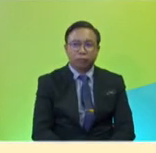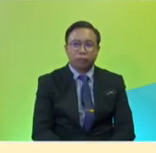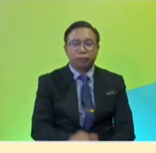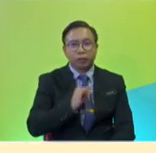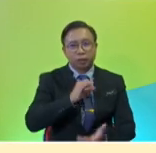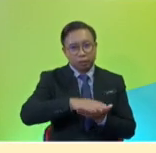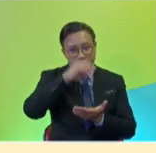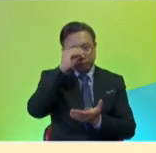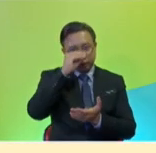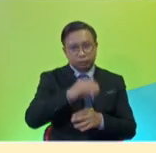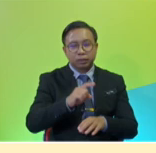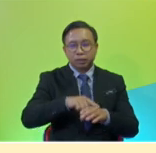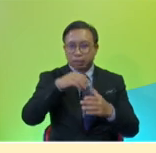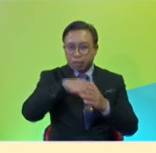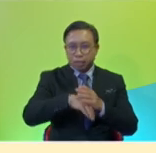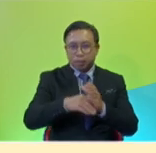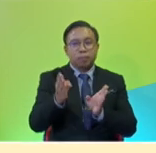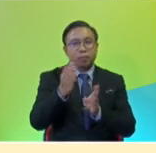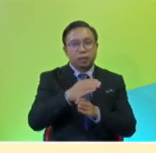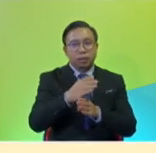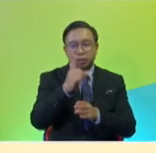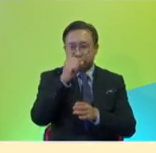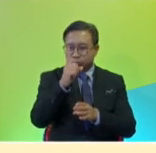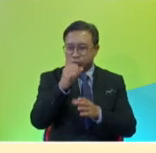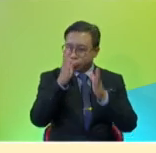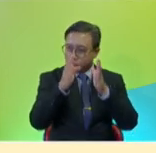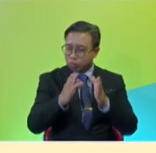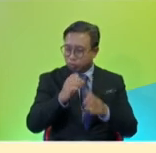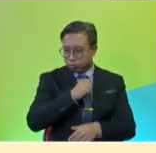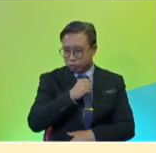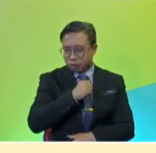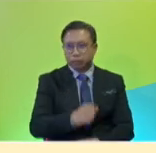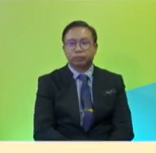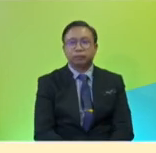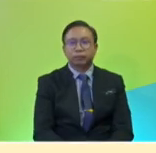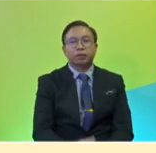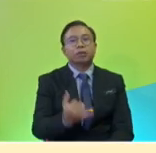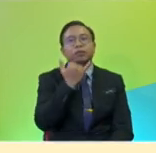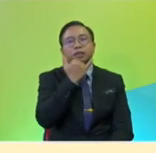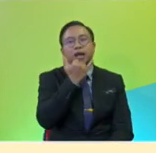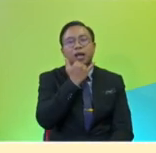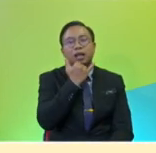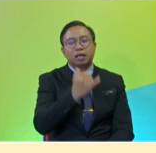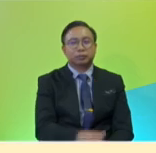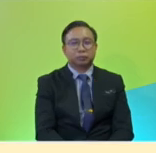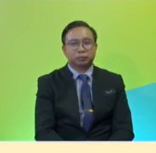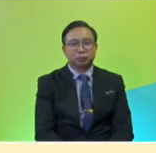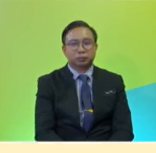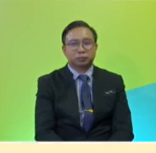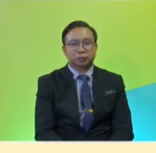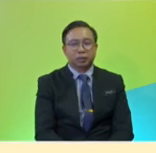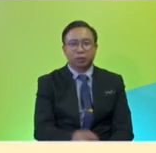Saya belajar di dalam bilik seorang diri. Salah.